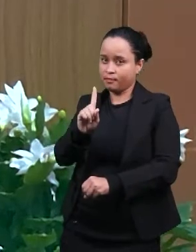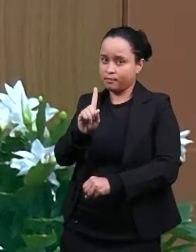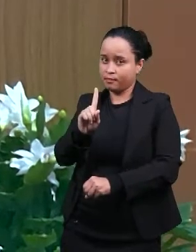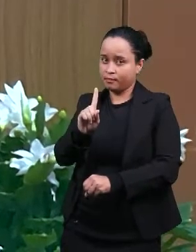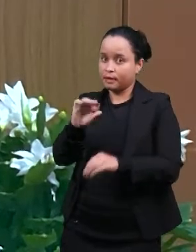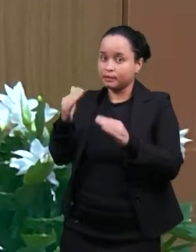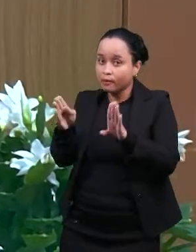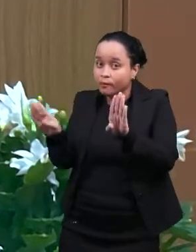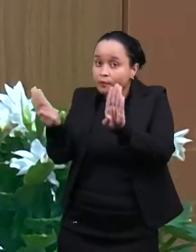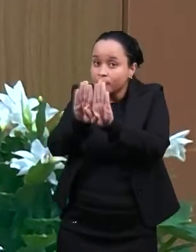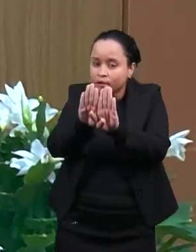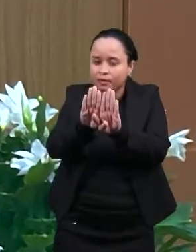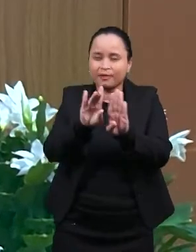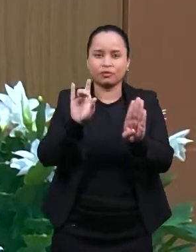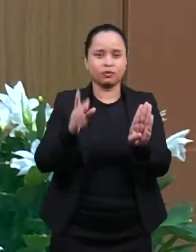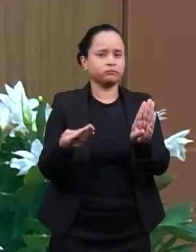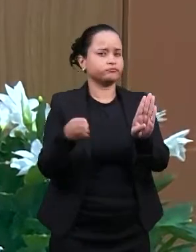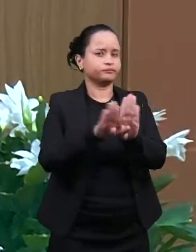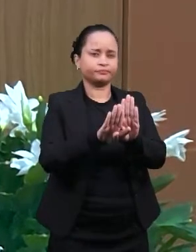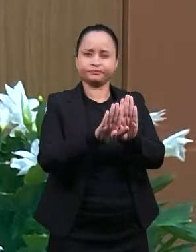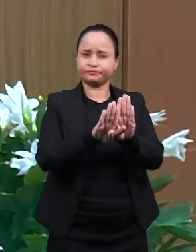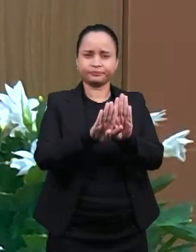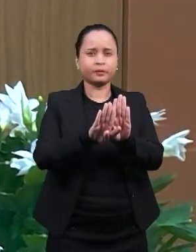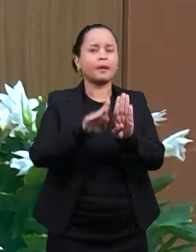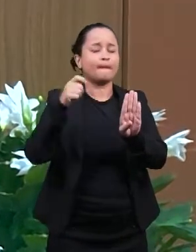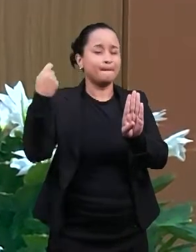И написано, не просто закройте, но